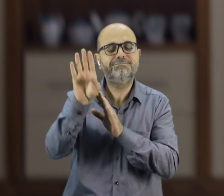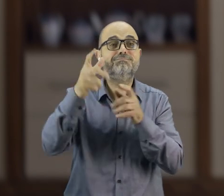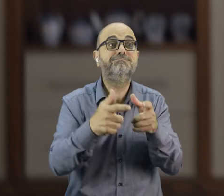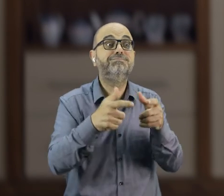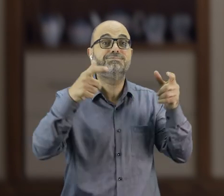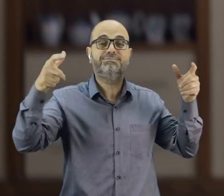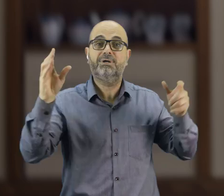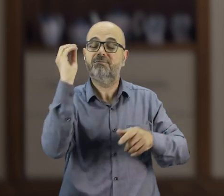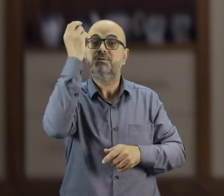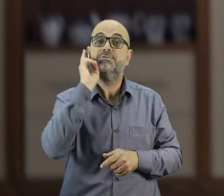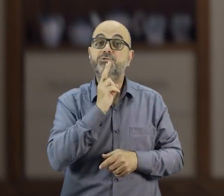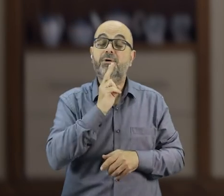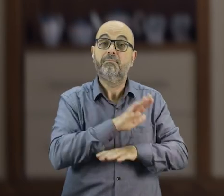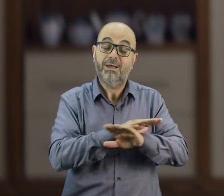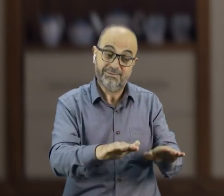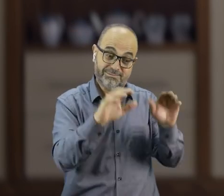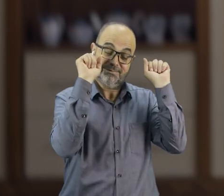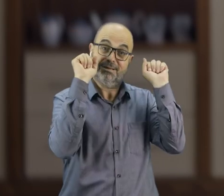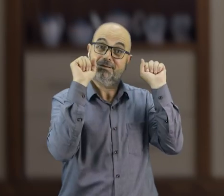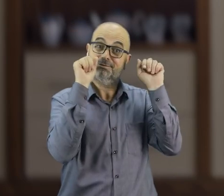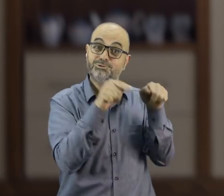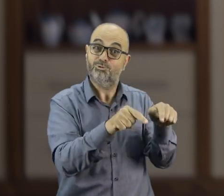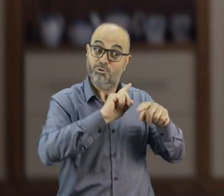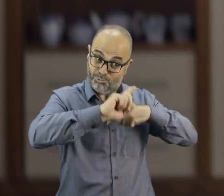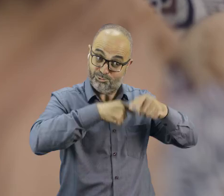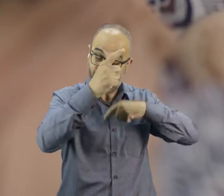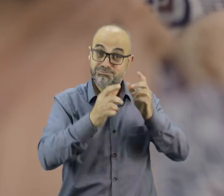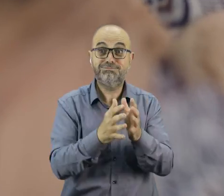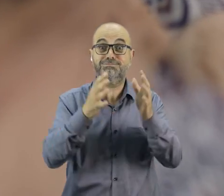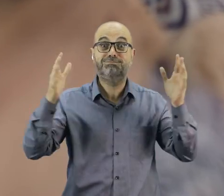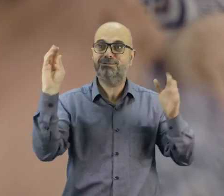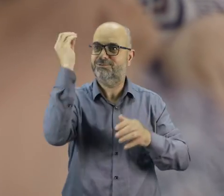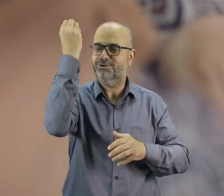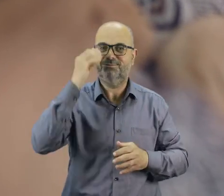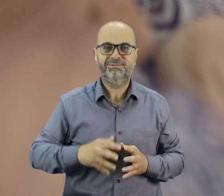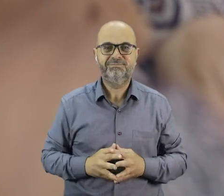ناجح من بعد ما أخلص والاستمرارية فيها.